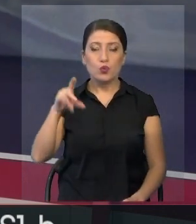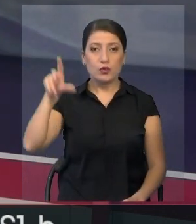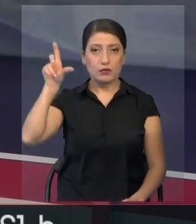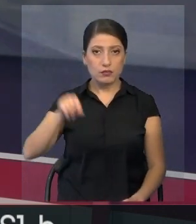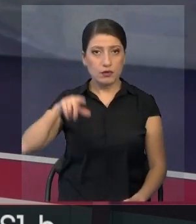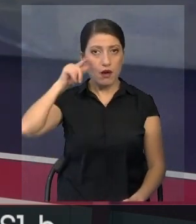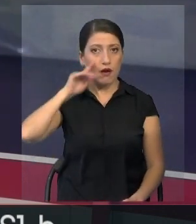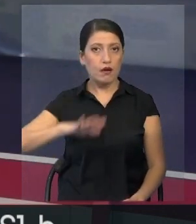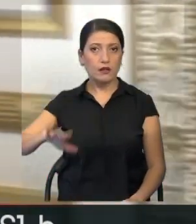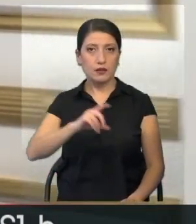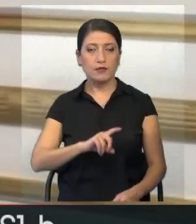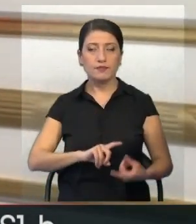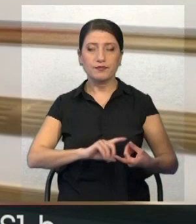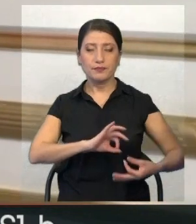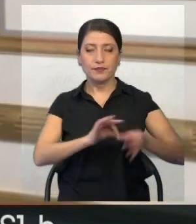Հայաստան։